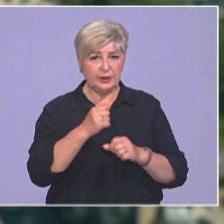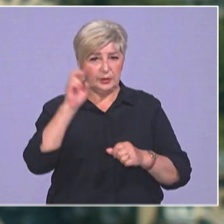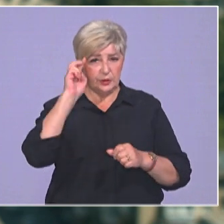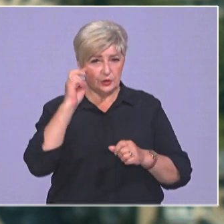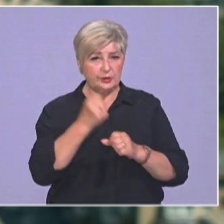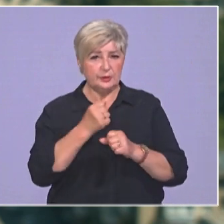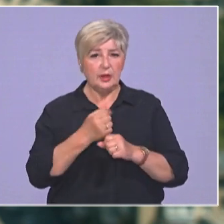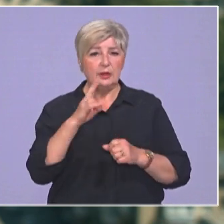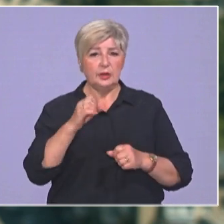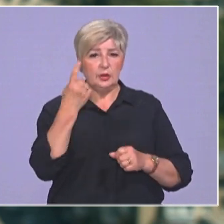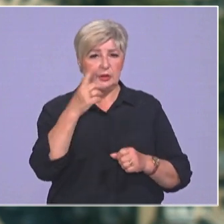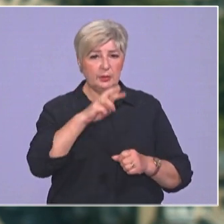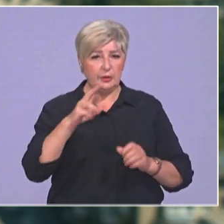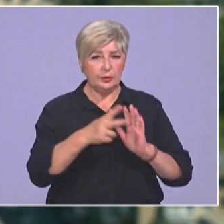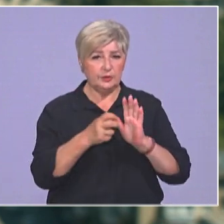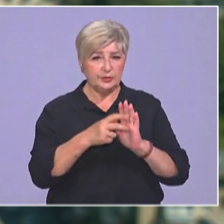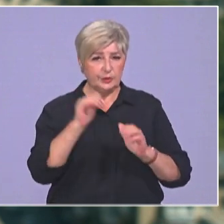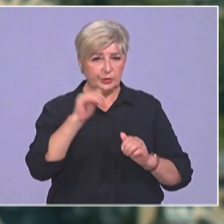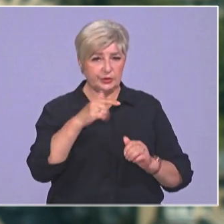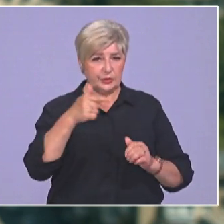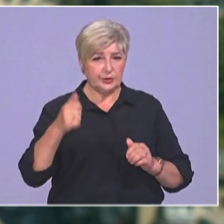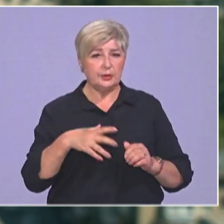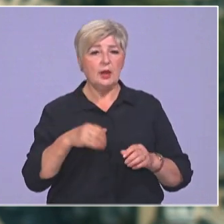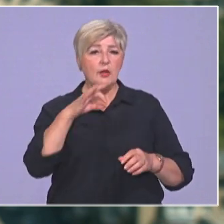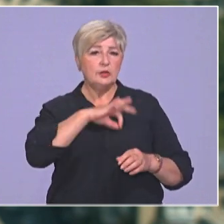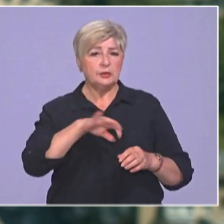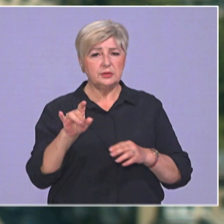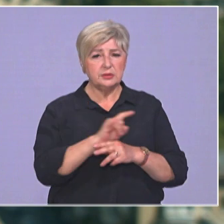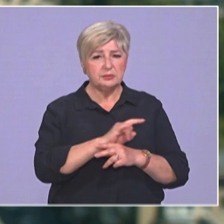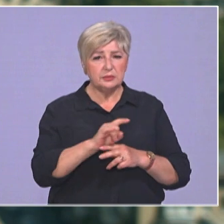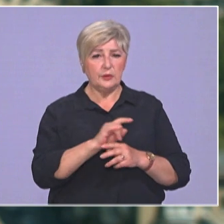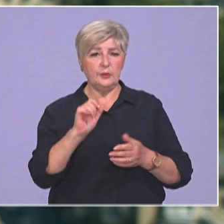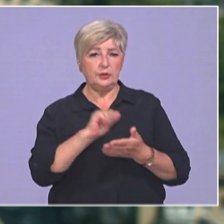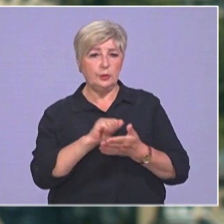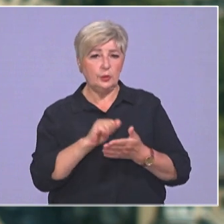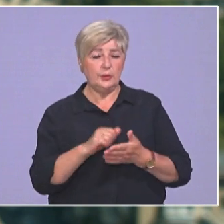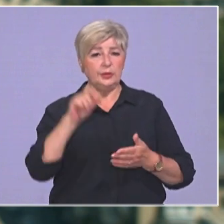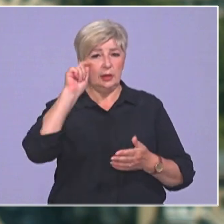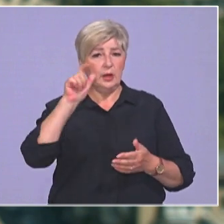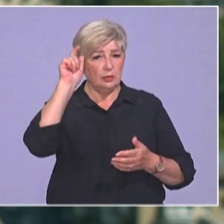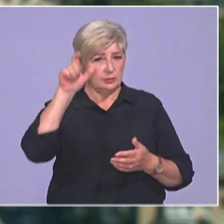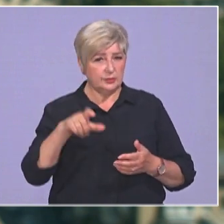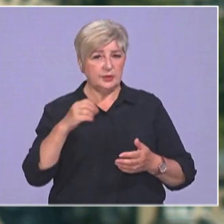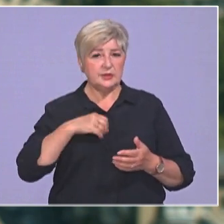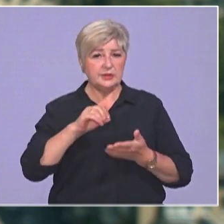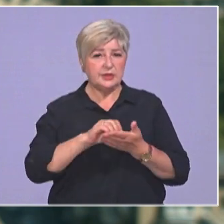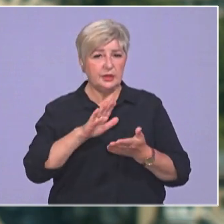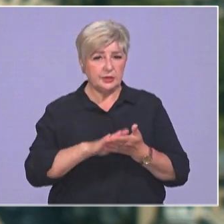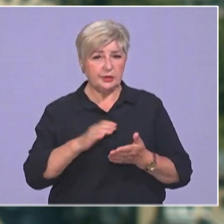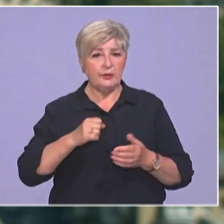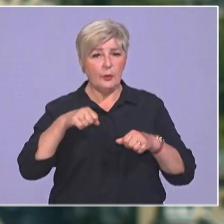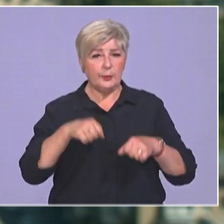800 тисяч гривень. Використовуючи завідомо підроблені документи, зловмисник зареєстрував право власності на землю нібито для